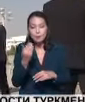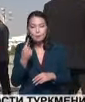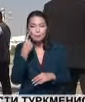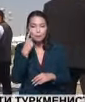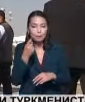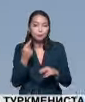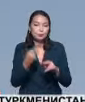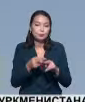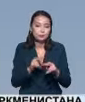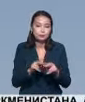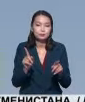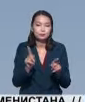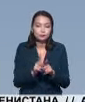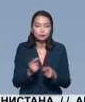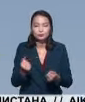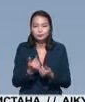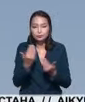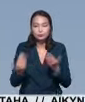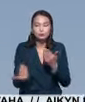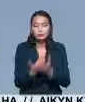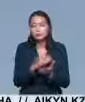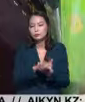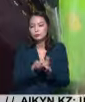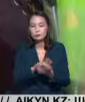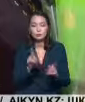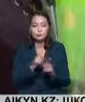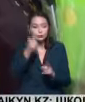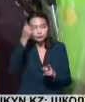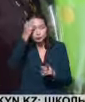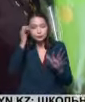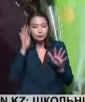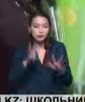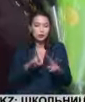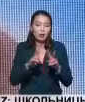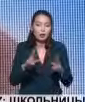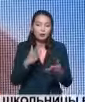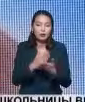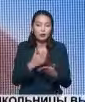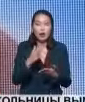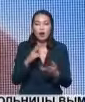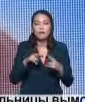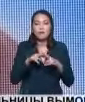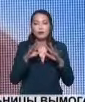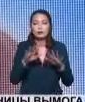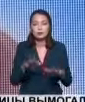мыслителя Махтум Кули Фраги, которому в этом году установили памятник в Астане.